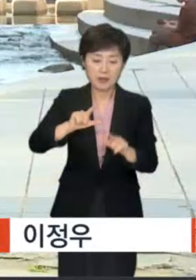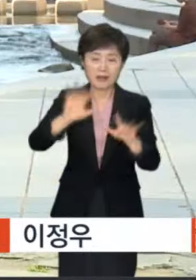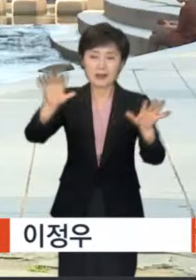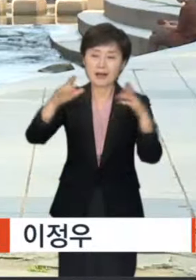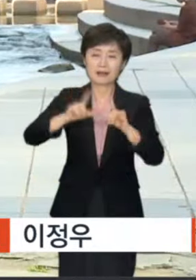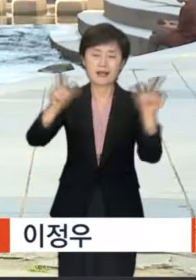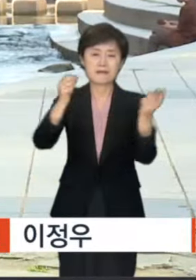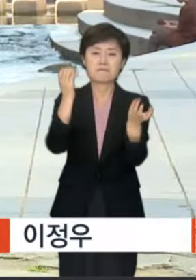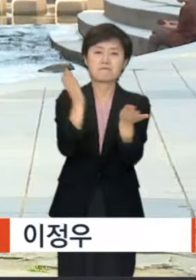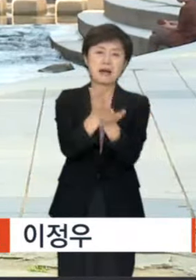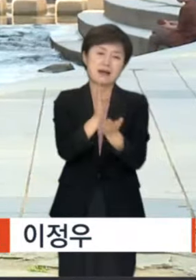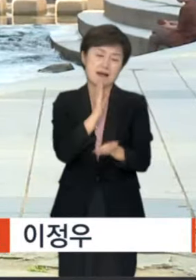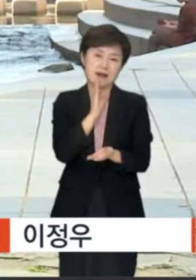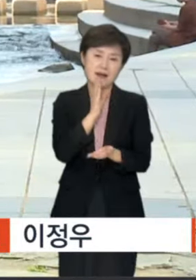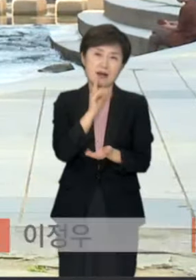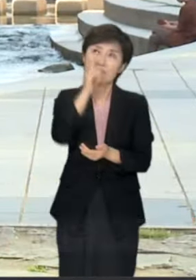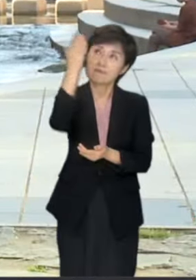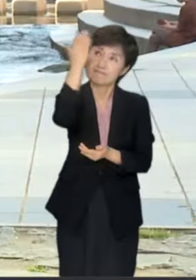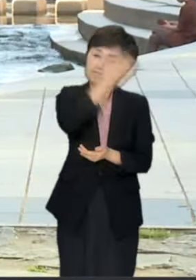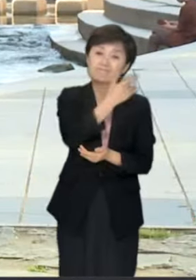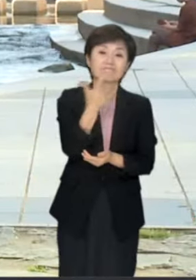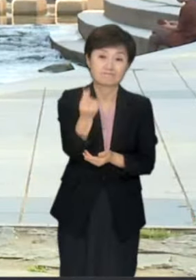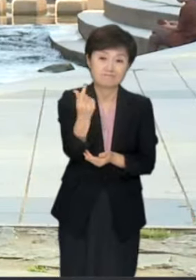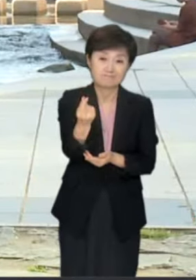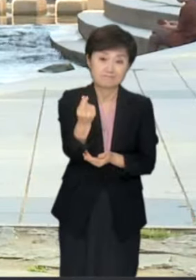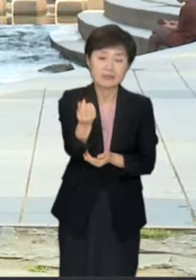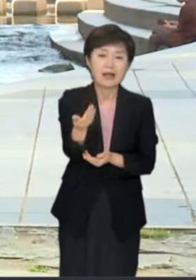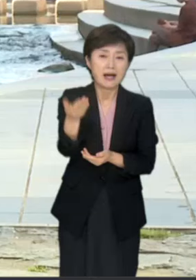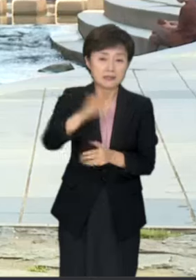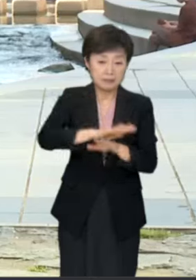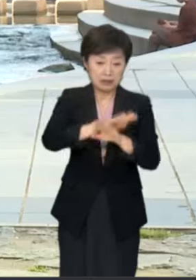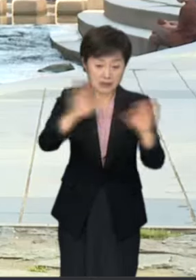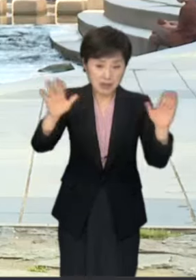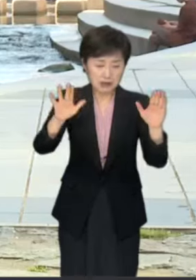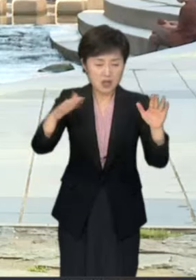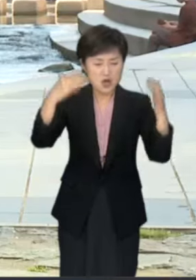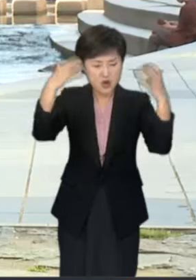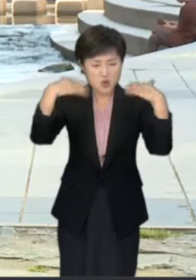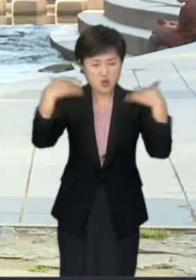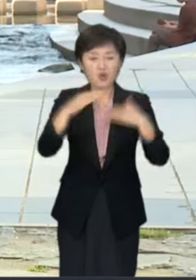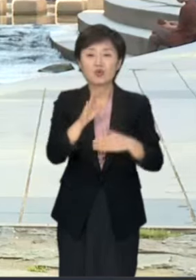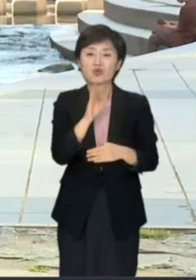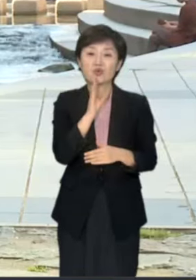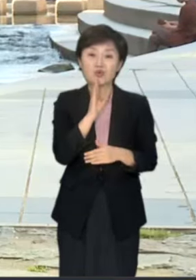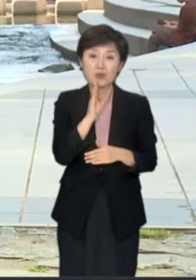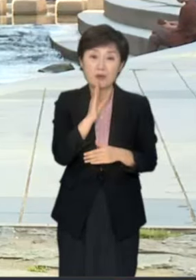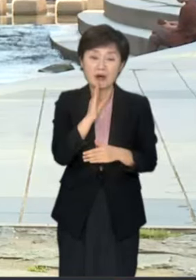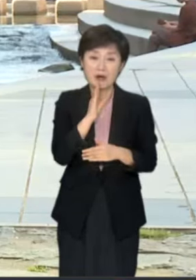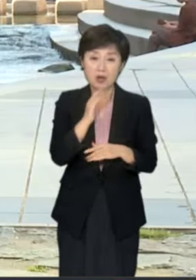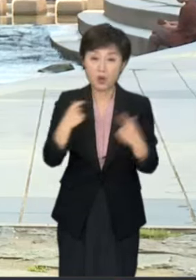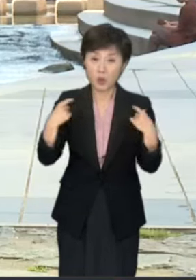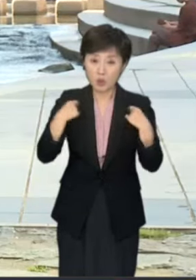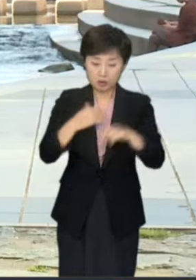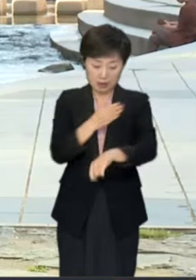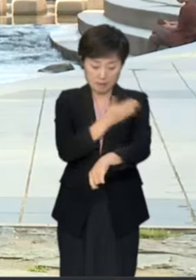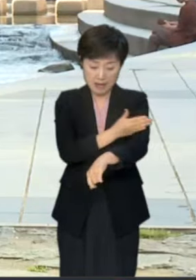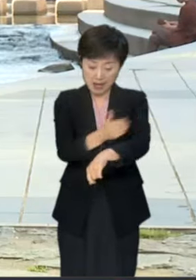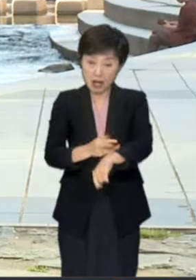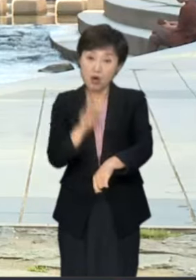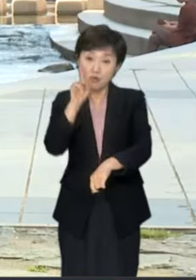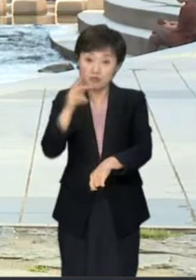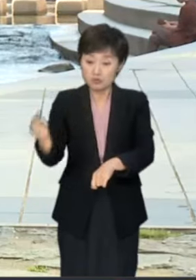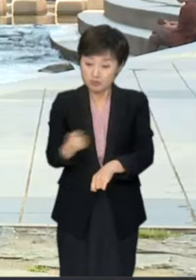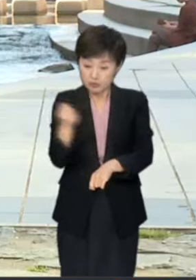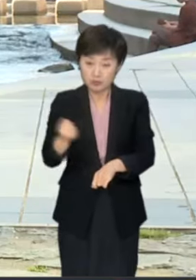날씨가 이어지겠고 대체로 맑은 날들이 많겠습니다. 다만 낮에는 아직 평년 기온을 다소 웃도는 만큼 입고 벗기 쉬운 겉옷으로